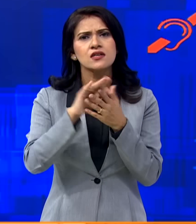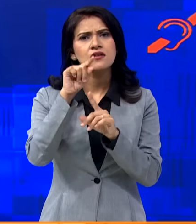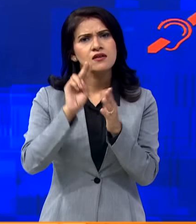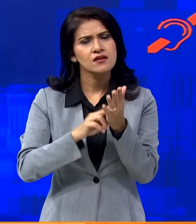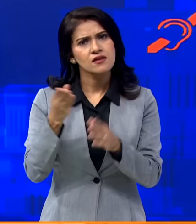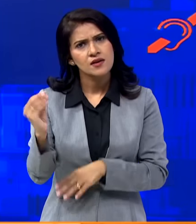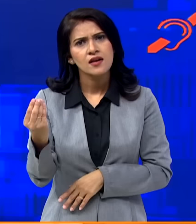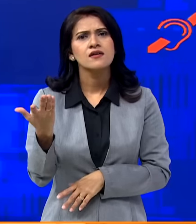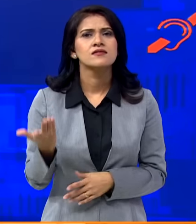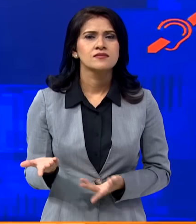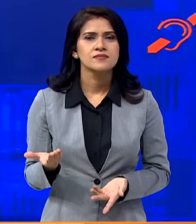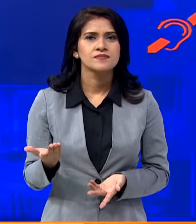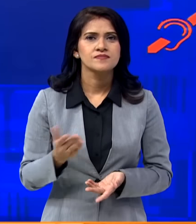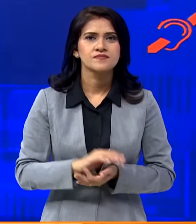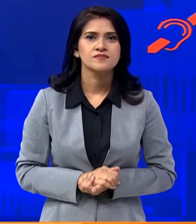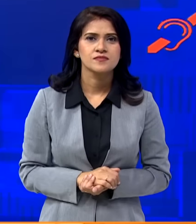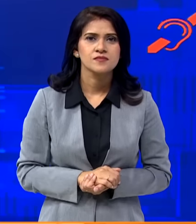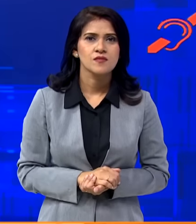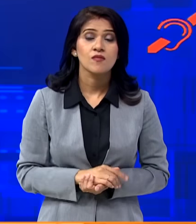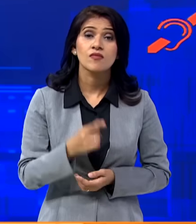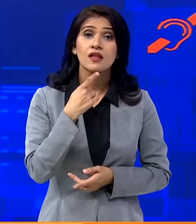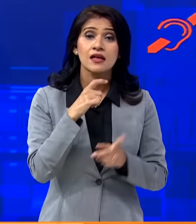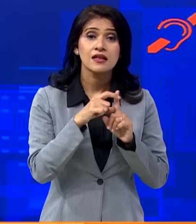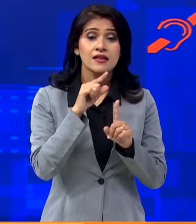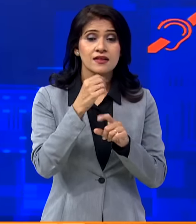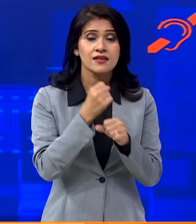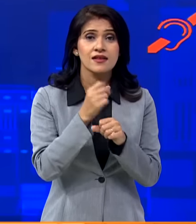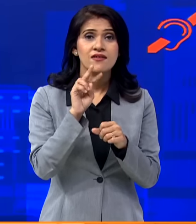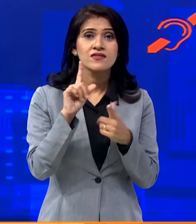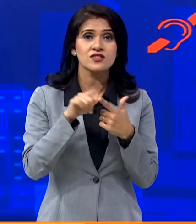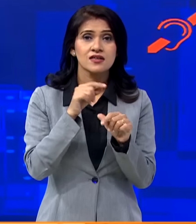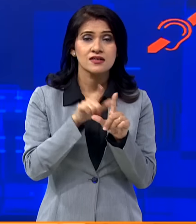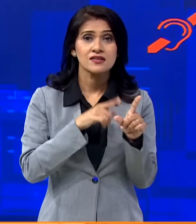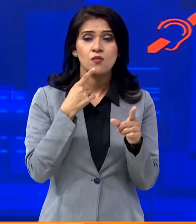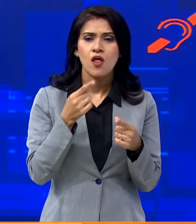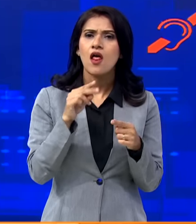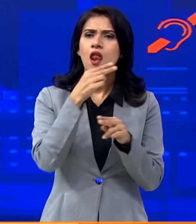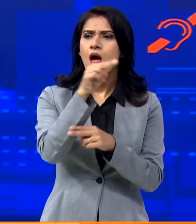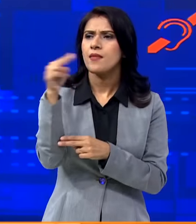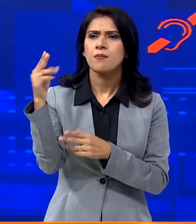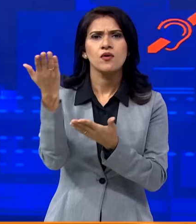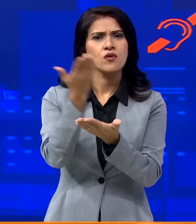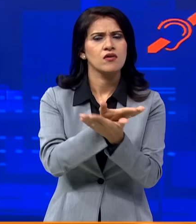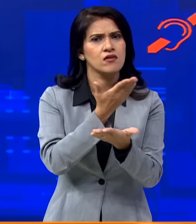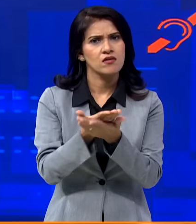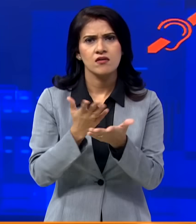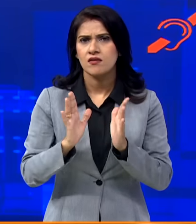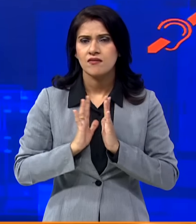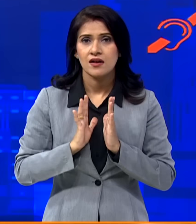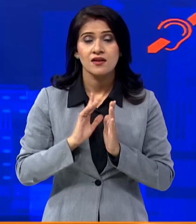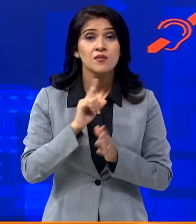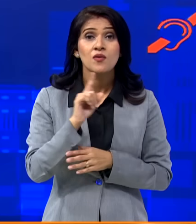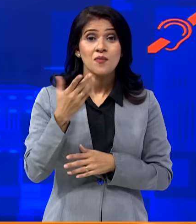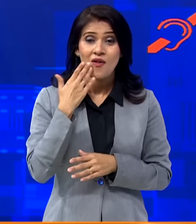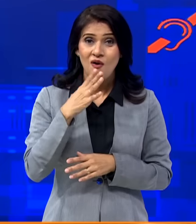कहा कभी आप नॉमिनेशन कर सकते हो लेकिन सच बात यह थी कि दिग्विजय सिंह जी जब नॉमिनेशन करने आए